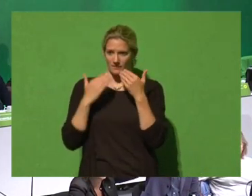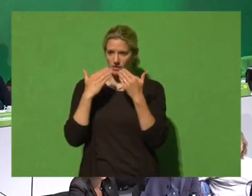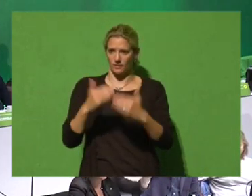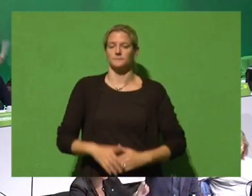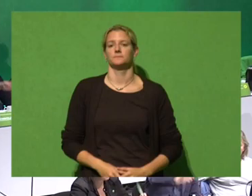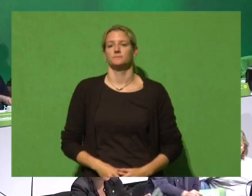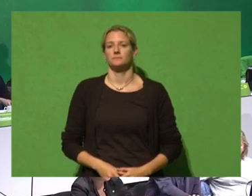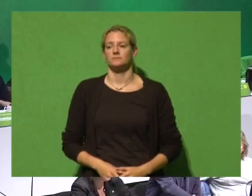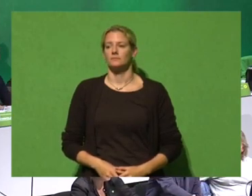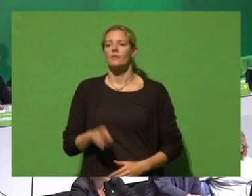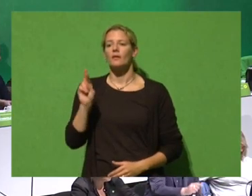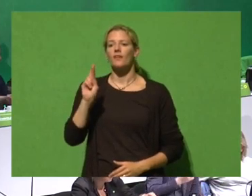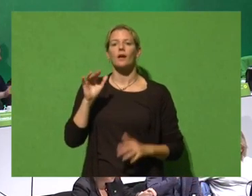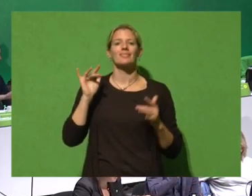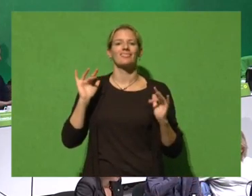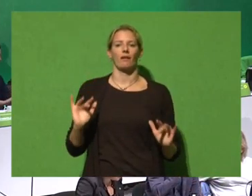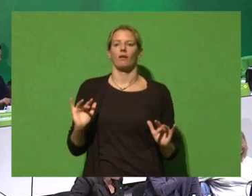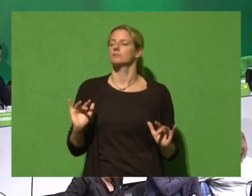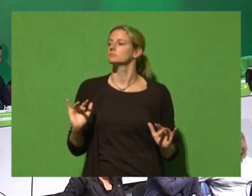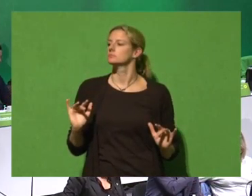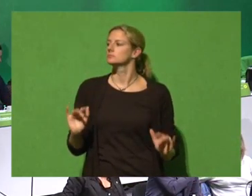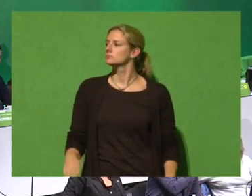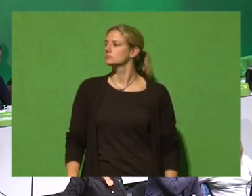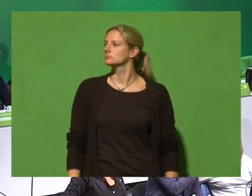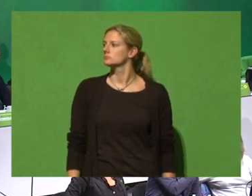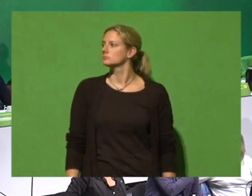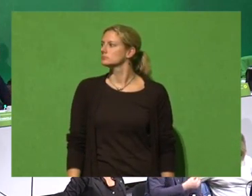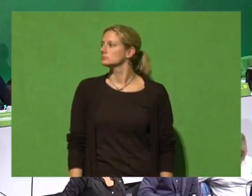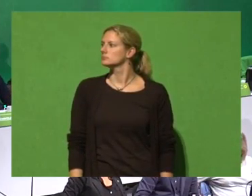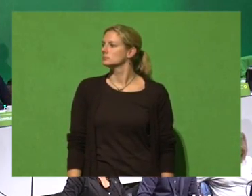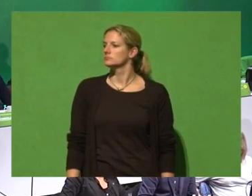Dankeschön. Wer stimmt dagegen?